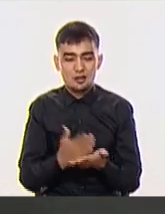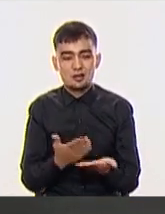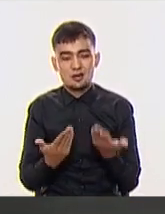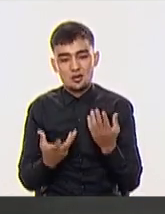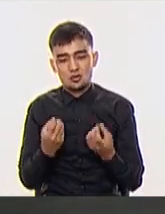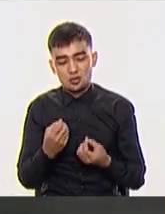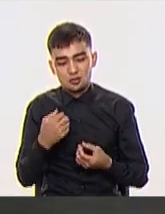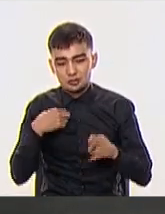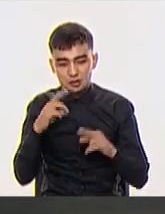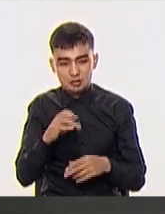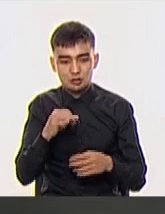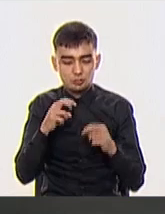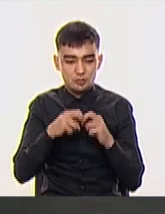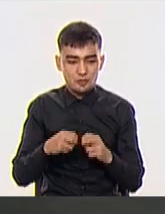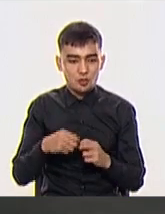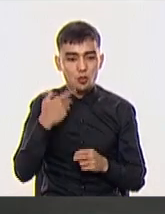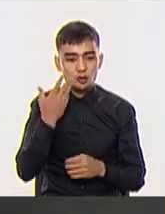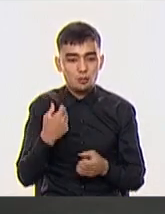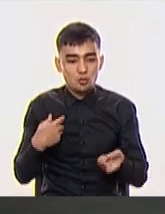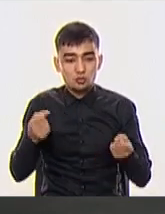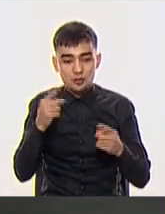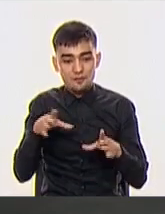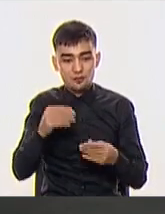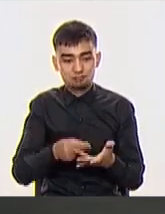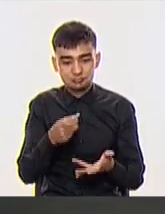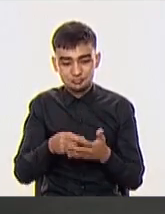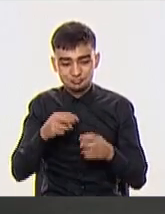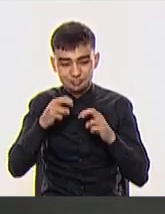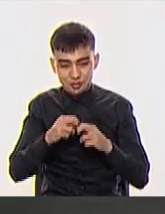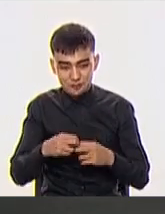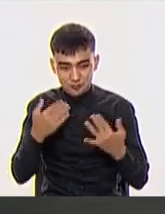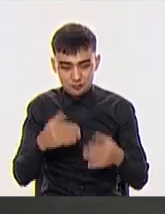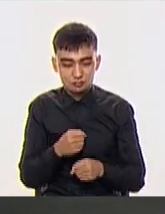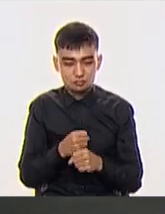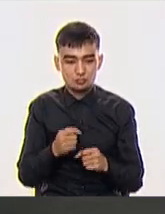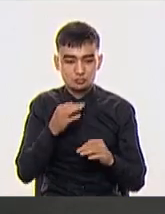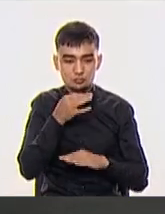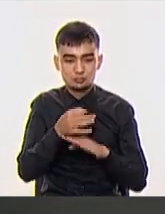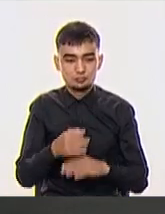Но это можно будет сделать выводы только когда все экспертизы необходимые будут проведены.